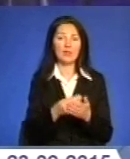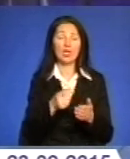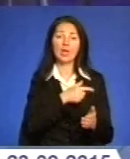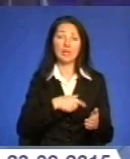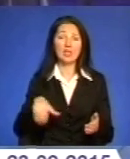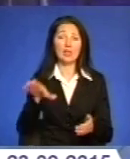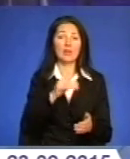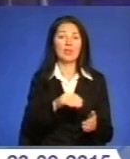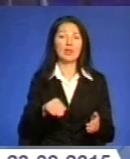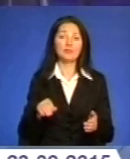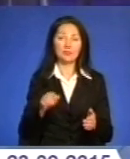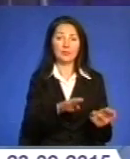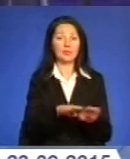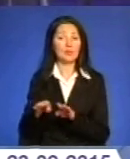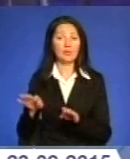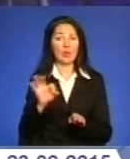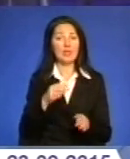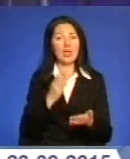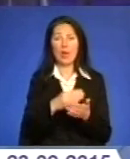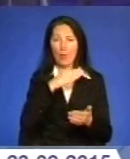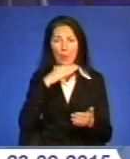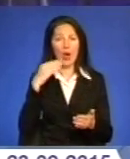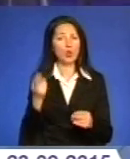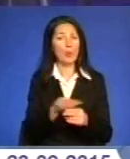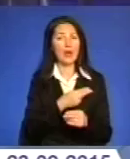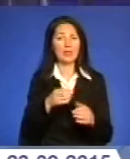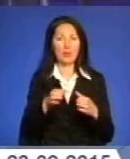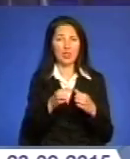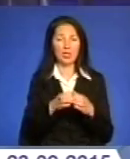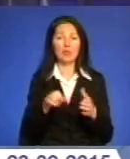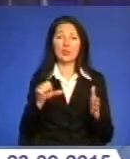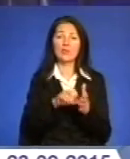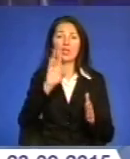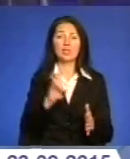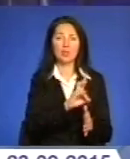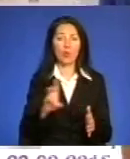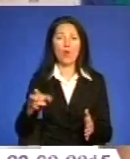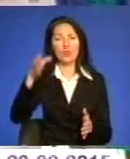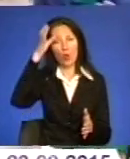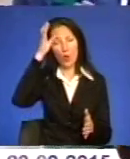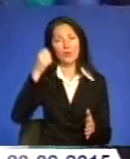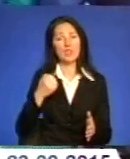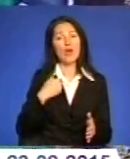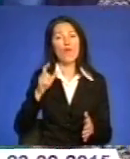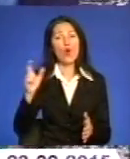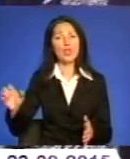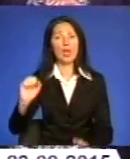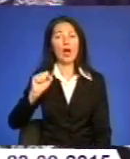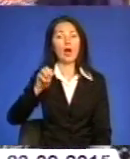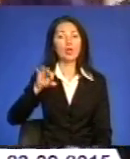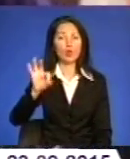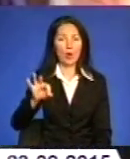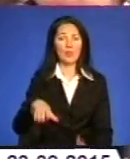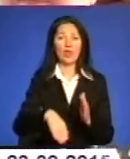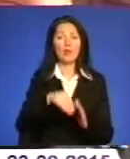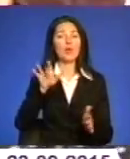кандидатів до рад різних рівнів багато безпартійних – представники українських церков, науковці та воїни АТО. На виборах міського голови